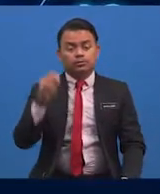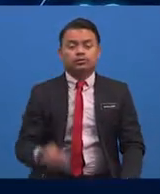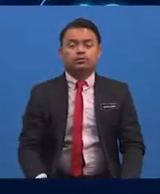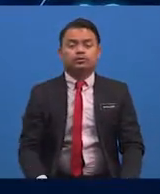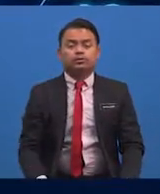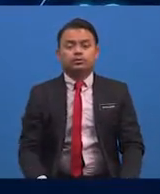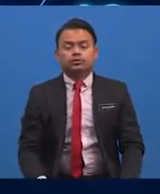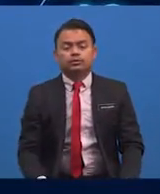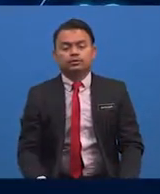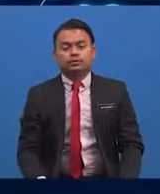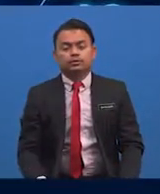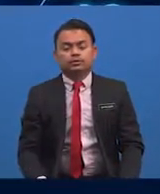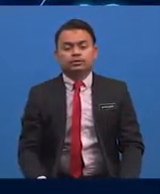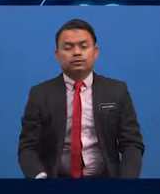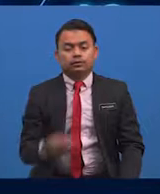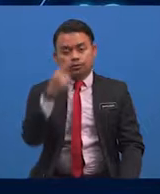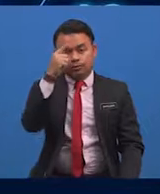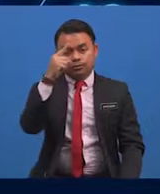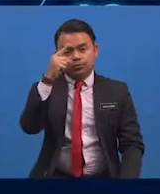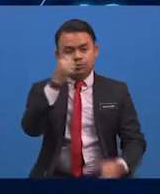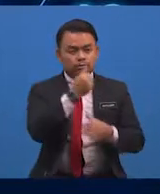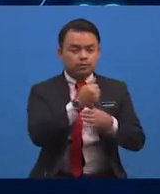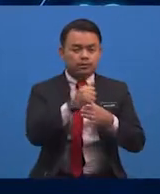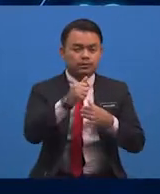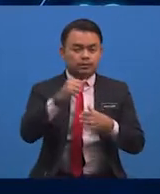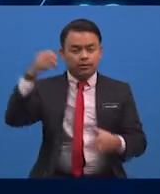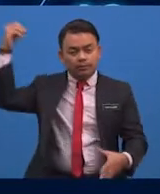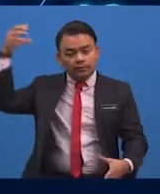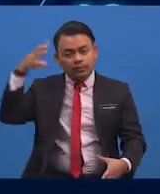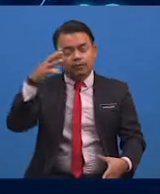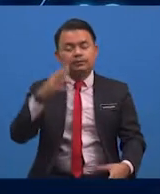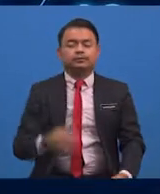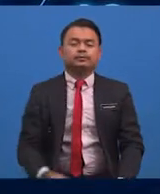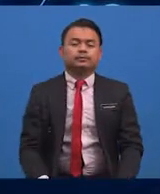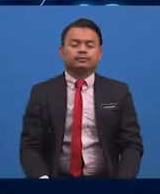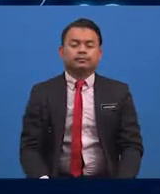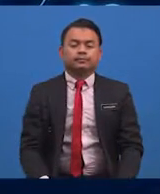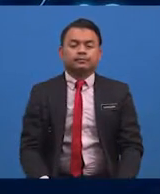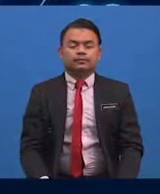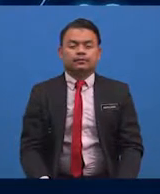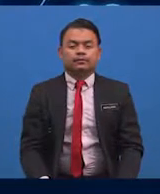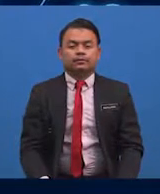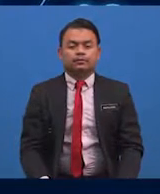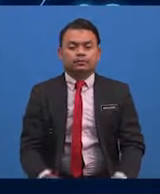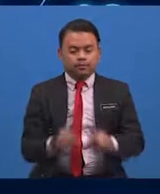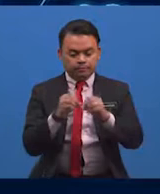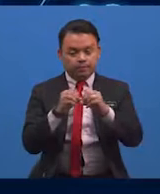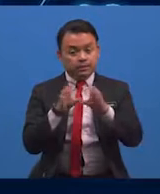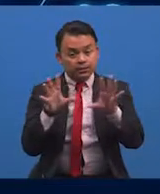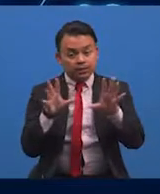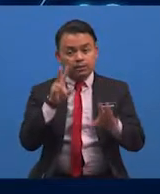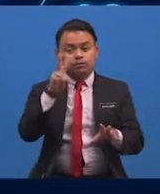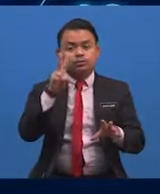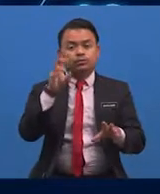menyerap tenaga sinaran ultraungu matahari lalu memecahkan 2 atom yang terdapat dalam molekul